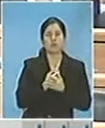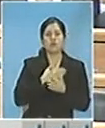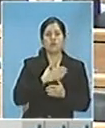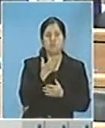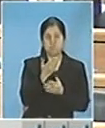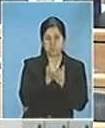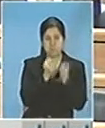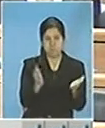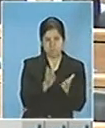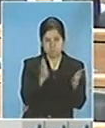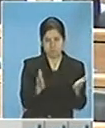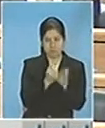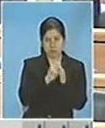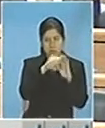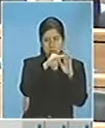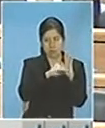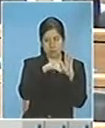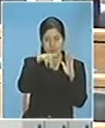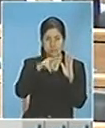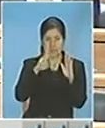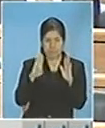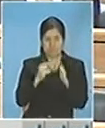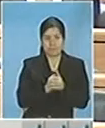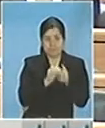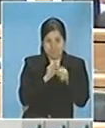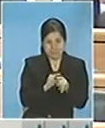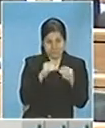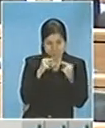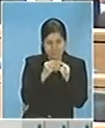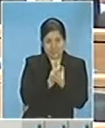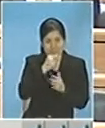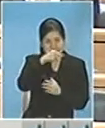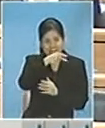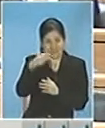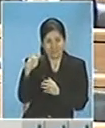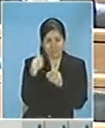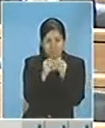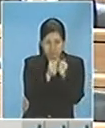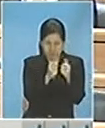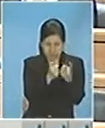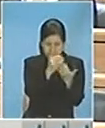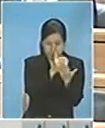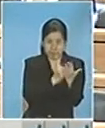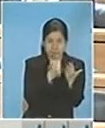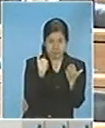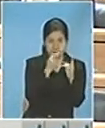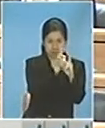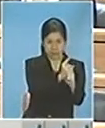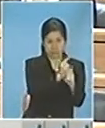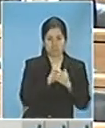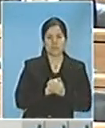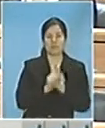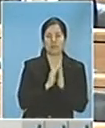นุนร่างพระราชบัญญัติราชบัณฑิตยสถานฉบับที่พ.ศ.ค่ะขอขอบคุณ